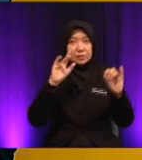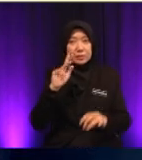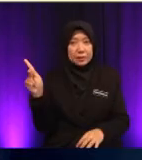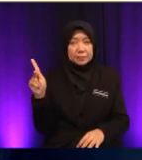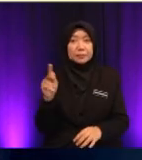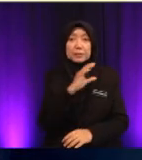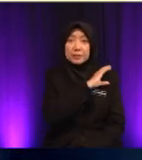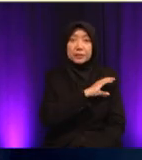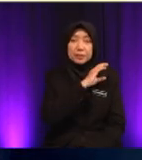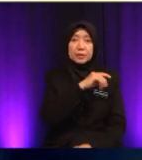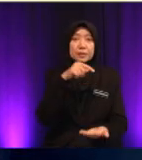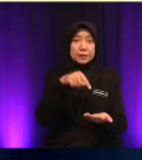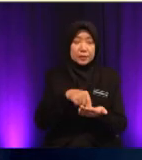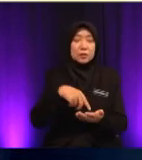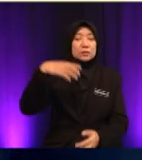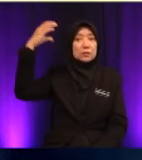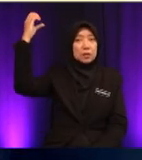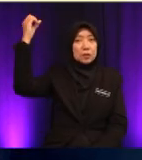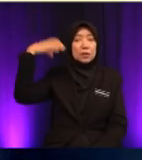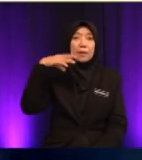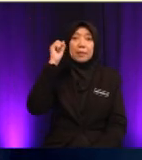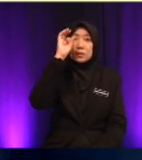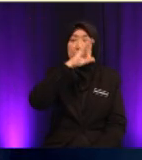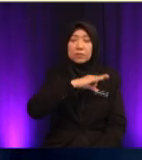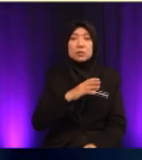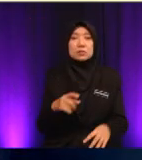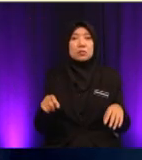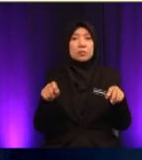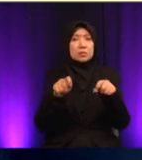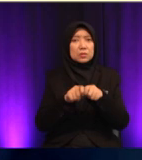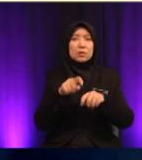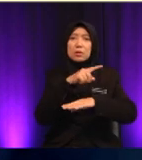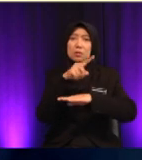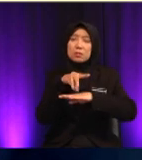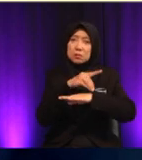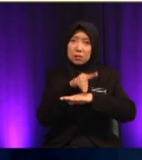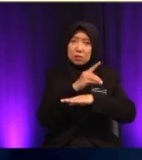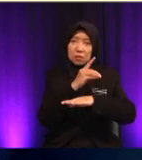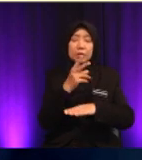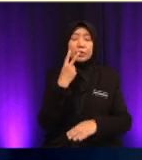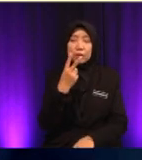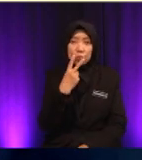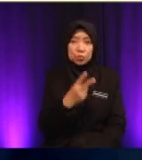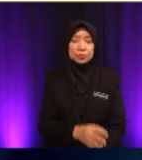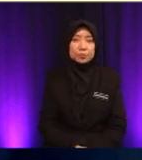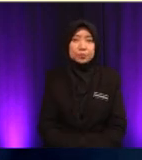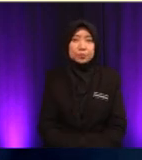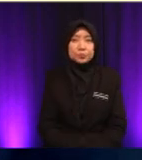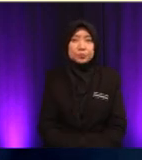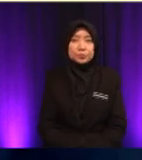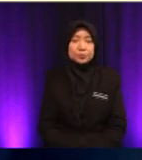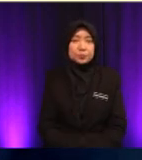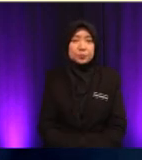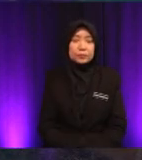menunjukkan cahaya bersifat seperti ziarah jadi kita tengok sedikit lah ini